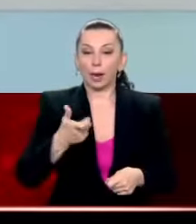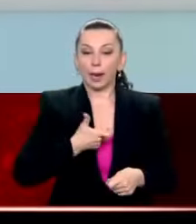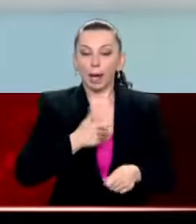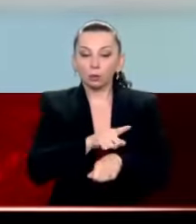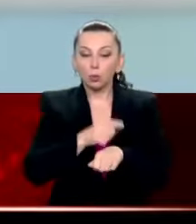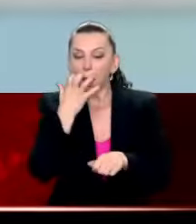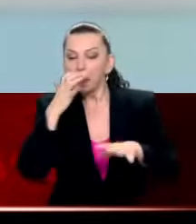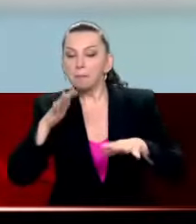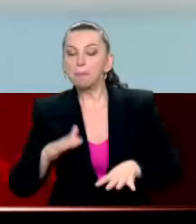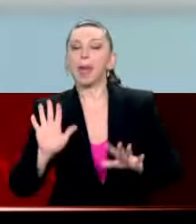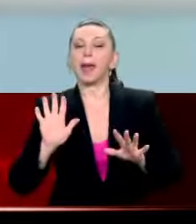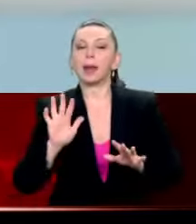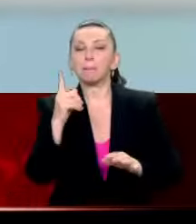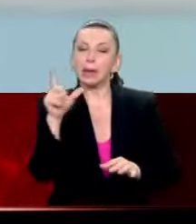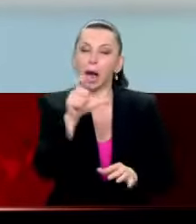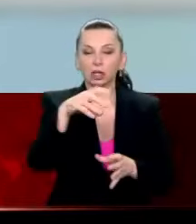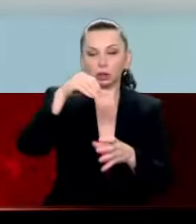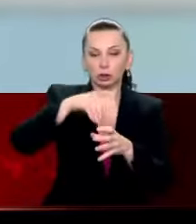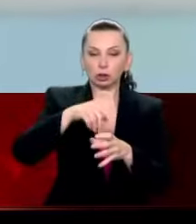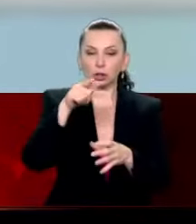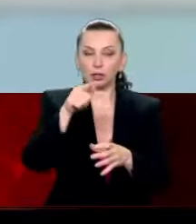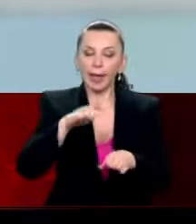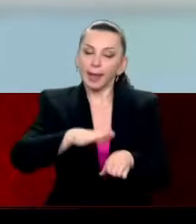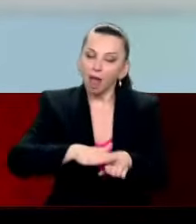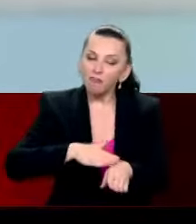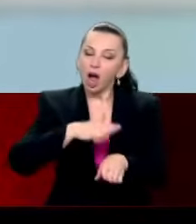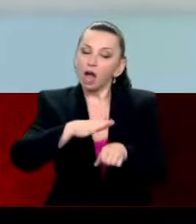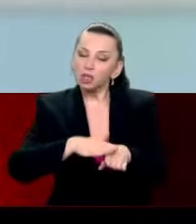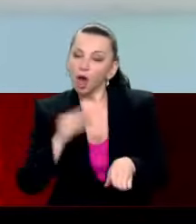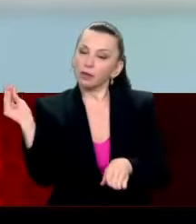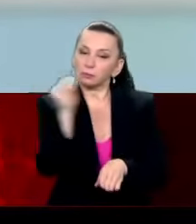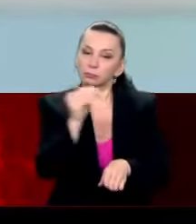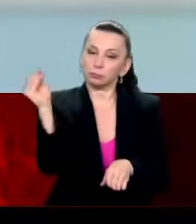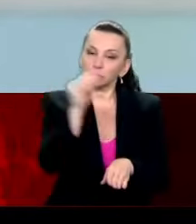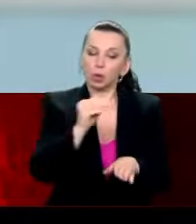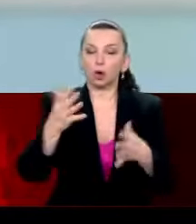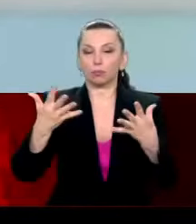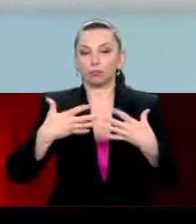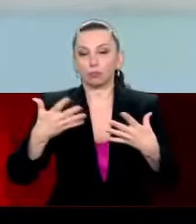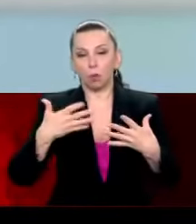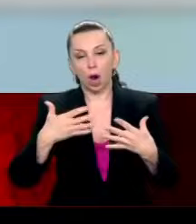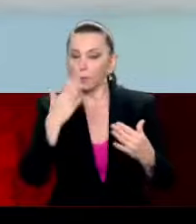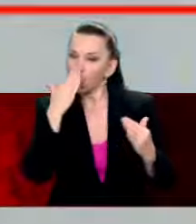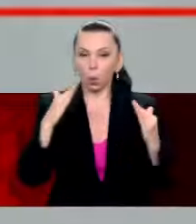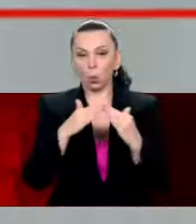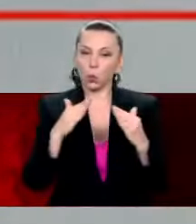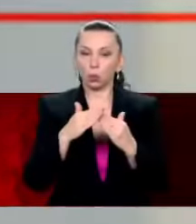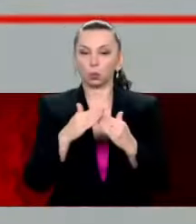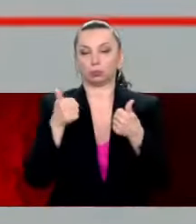süreyi beklemeden maksimum bir ay içerisinde peyderpey çıkışının yapılıp muhasebeleşmesi uygundur